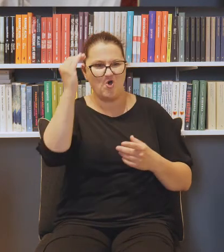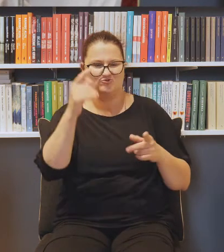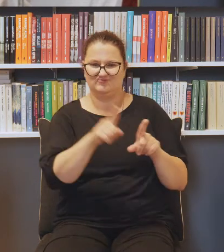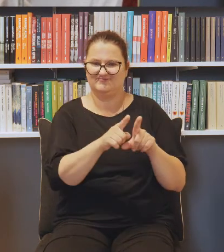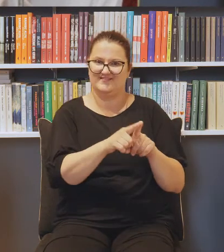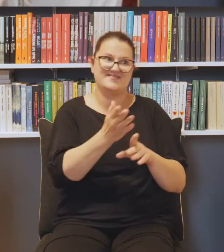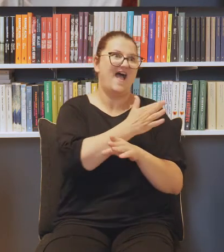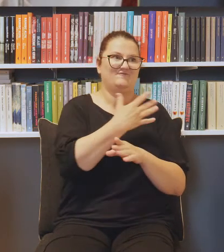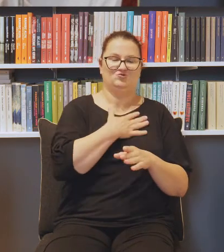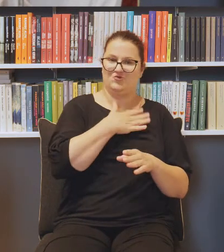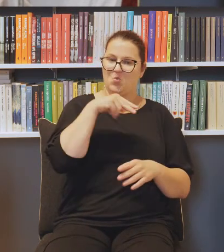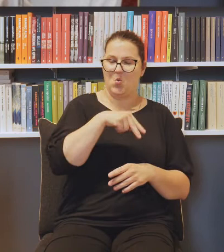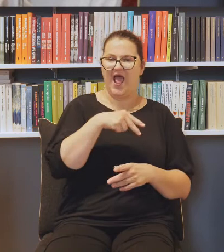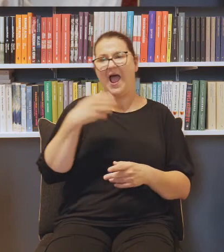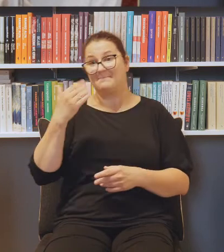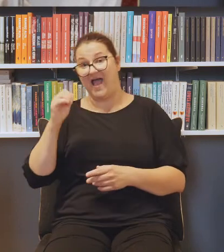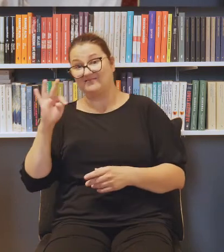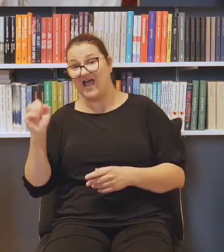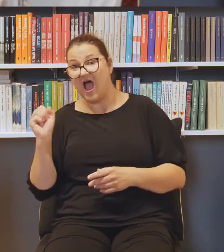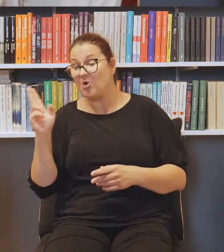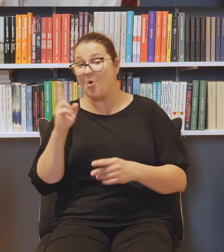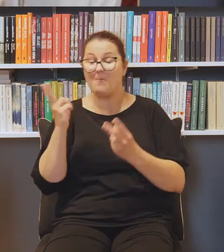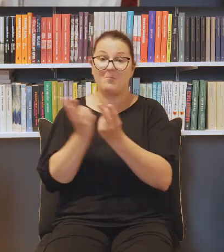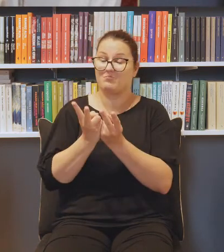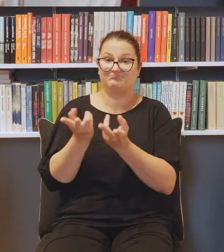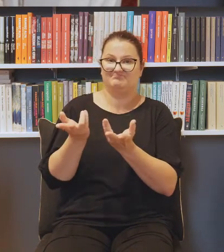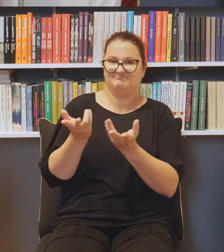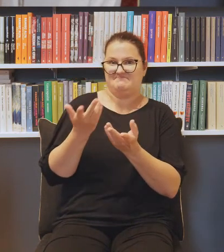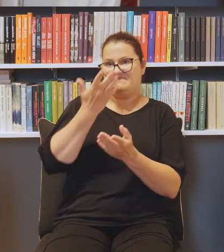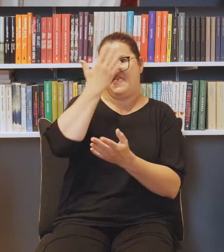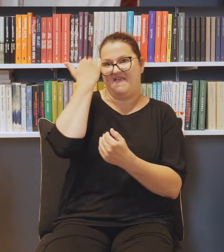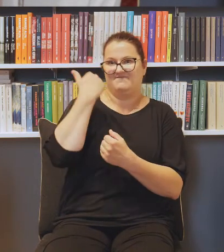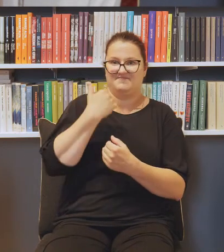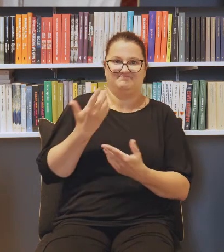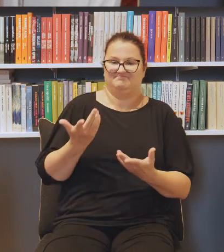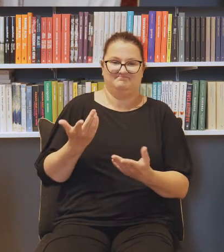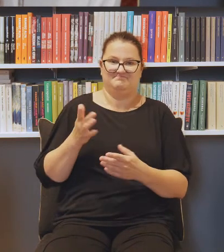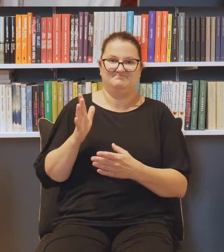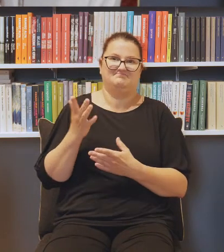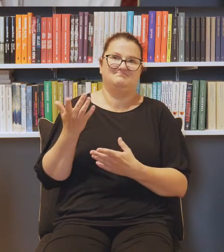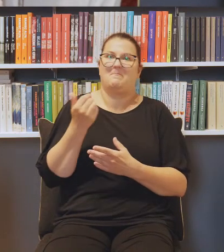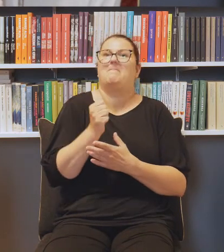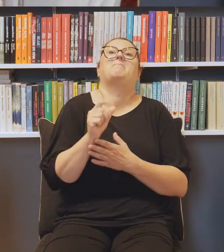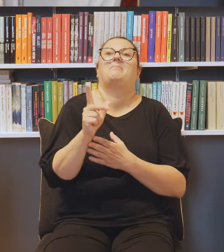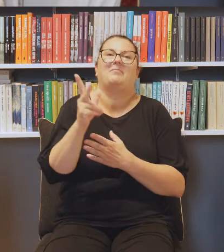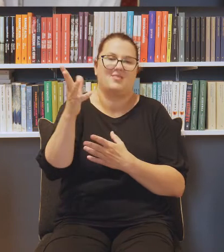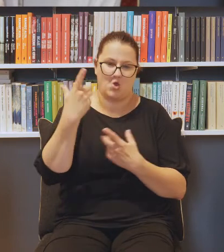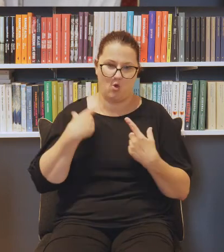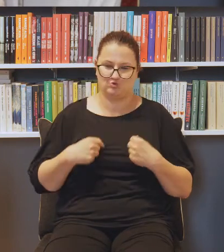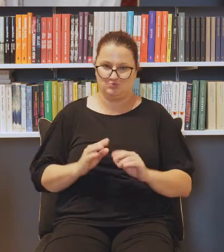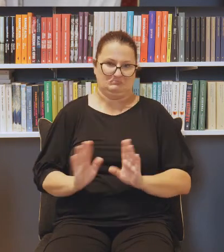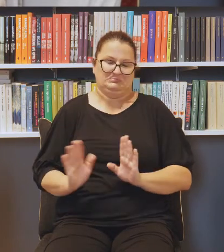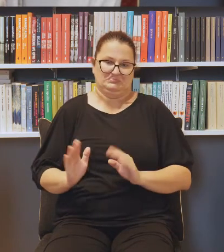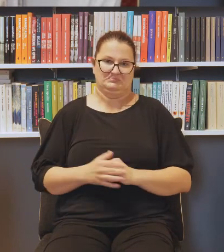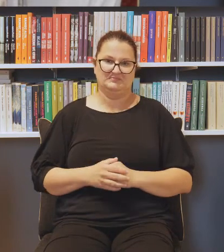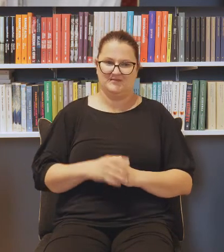taką Ulą, a takim Matą to nie wiem, kto był podobny, chyba nie wiem, 15 osób w Polsce może. Więc ja myślę, że